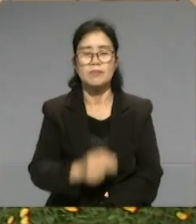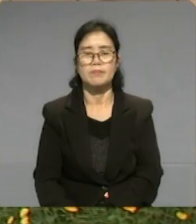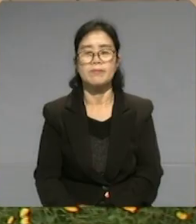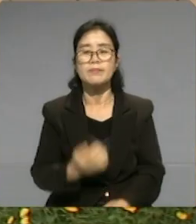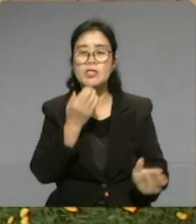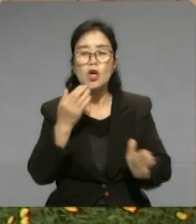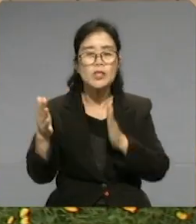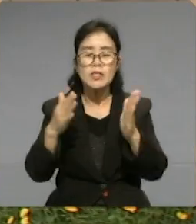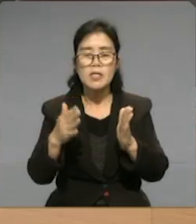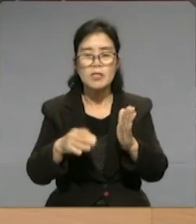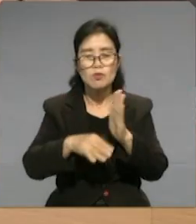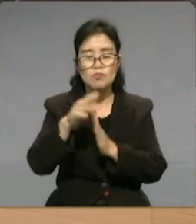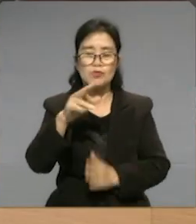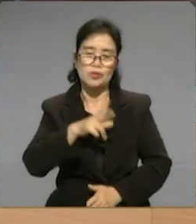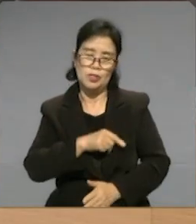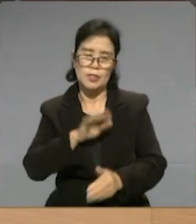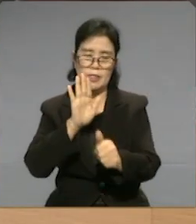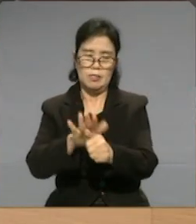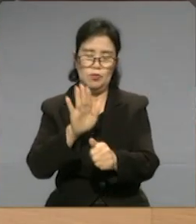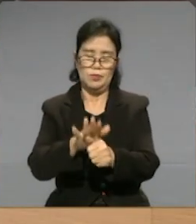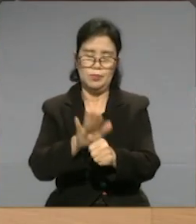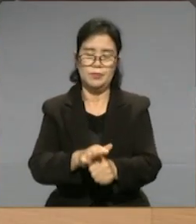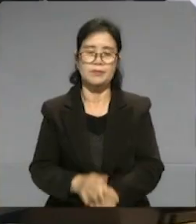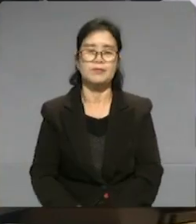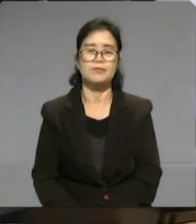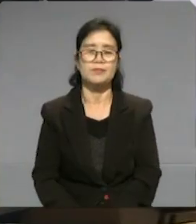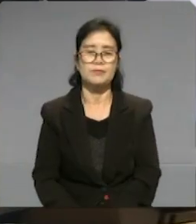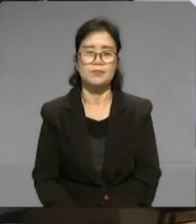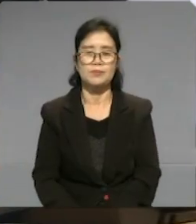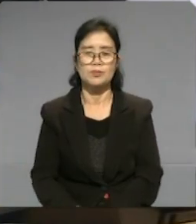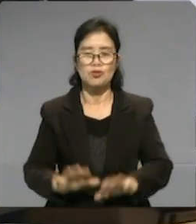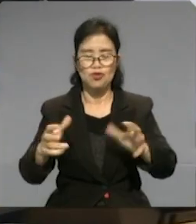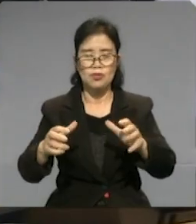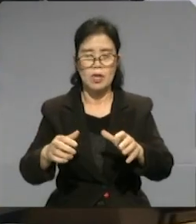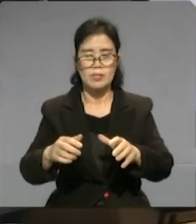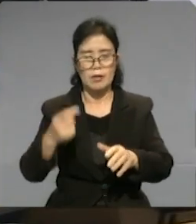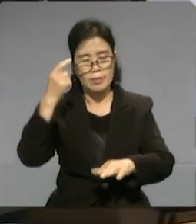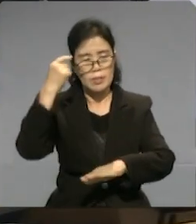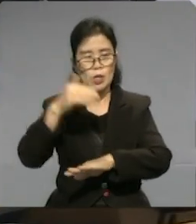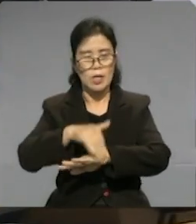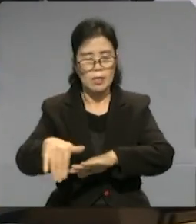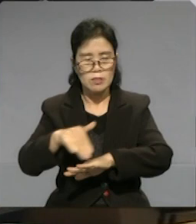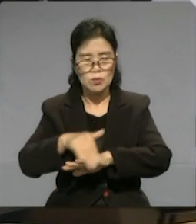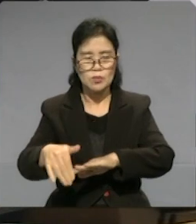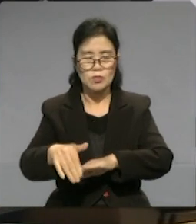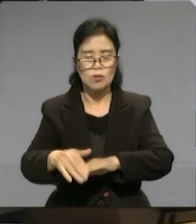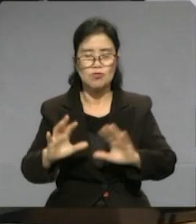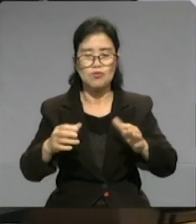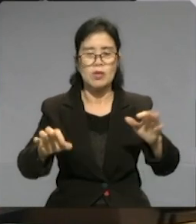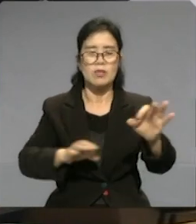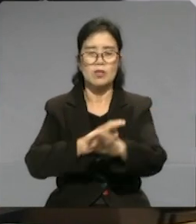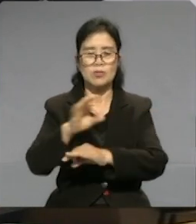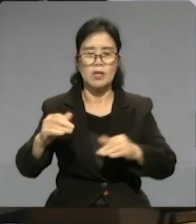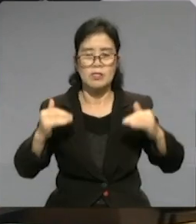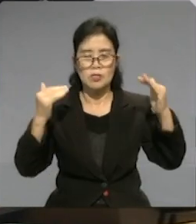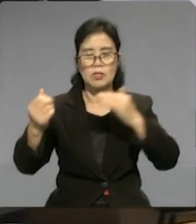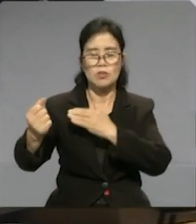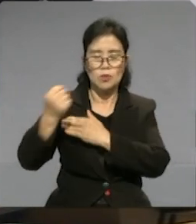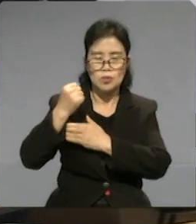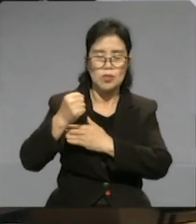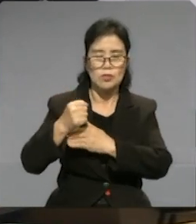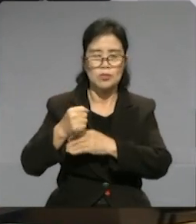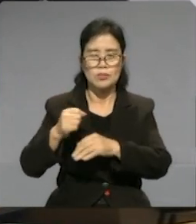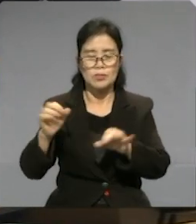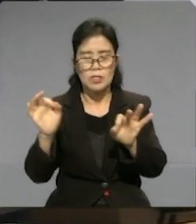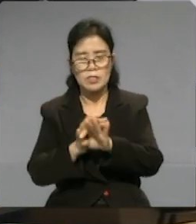경기 북부 의원은 지원 사격을 했고 국가 차원의 아젠다로서 이 국가의 경제의 성장 동력 상실